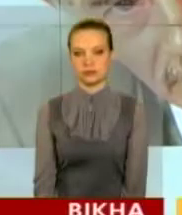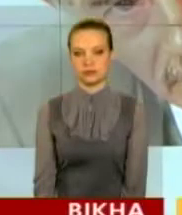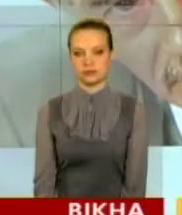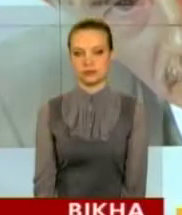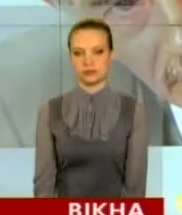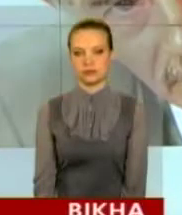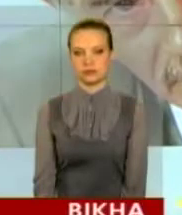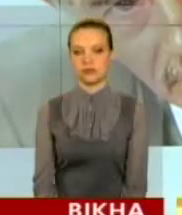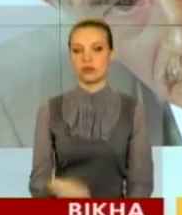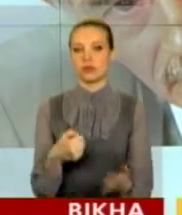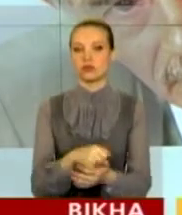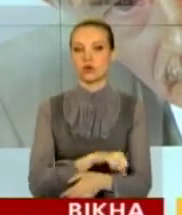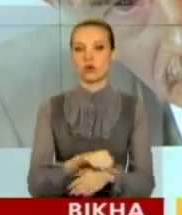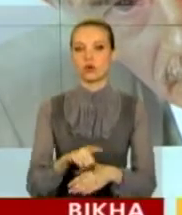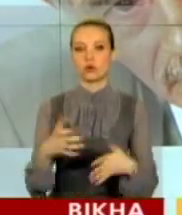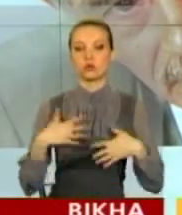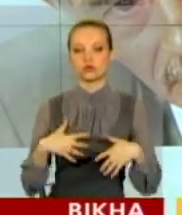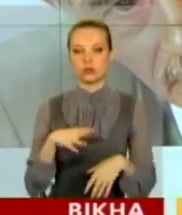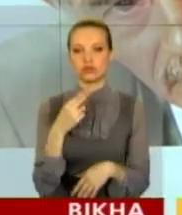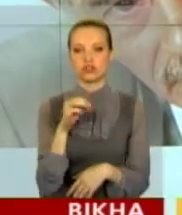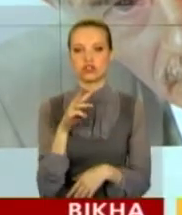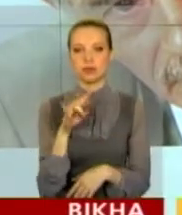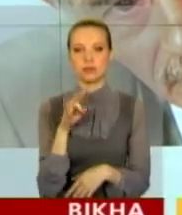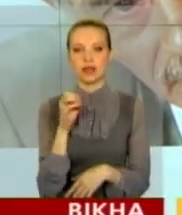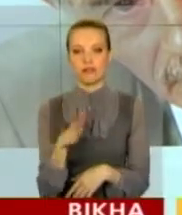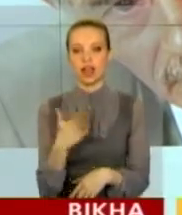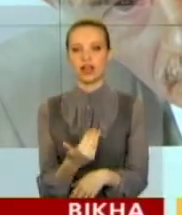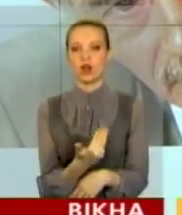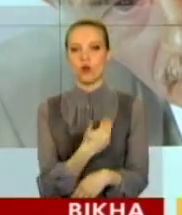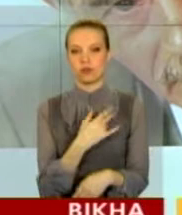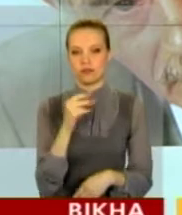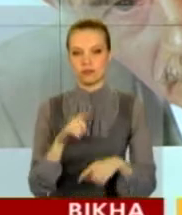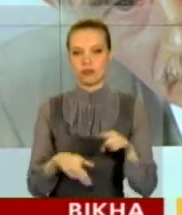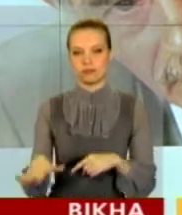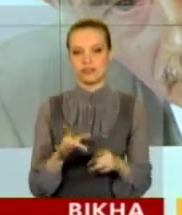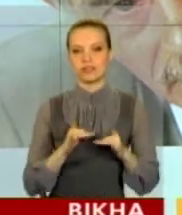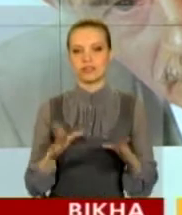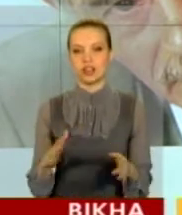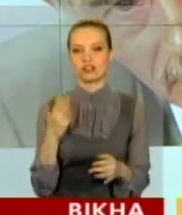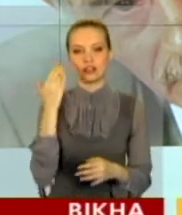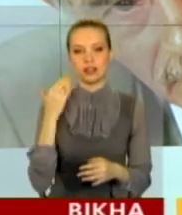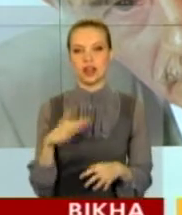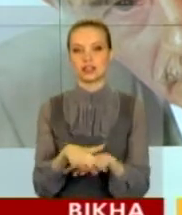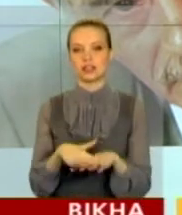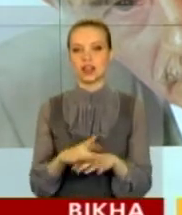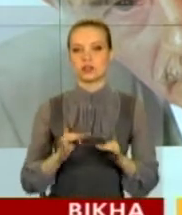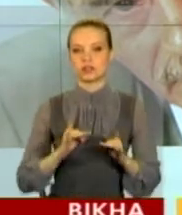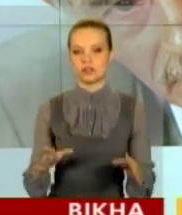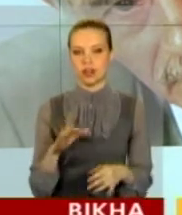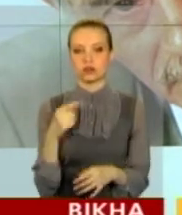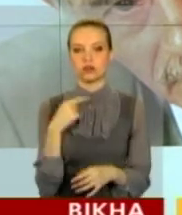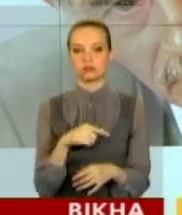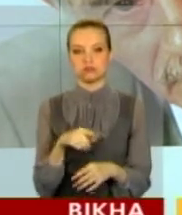з Львів до кордону з Кримом мустафу джемілєва який хотів на батьківщині відзначити Татарський національне свято